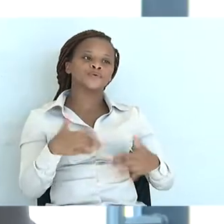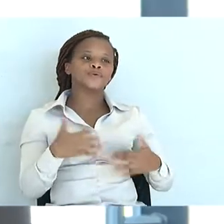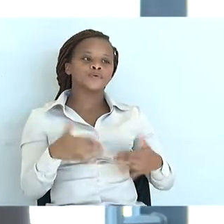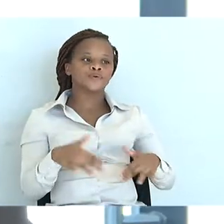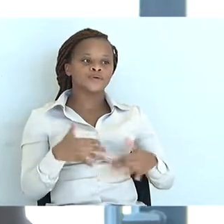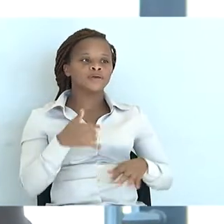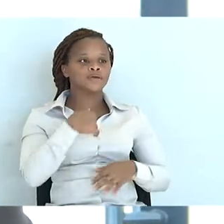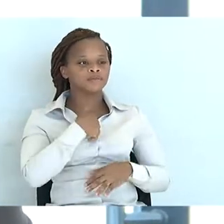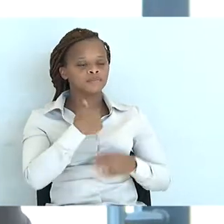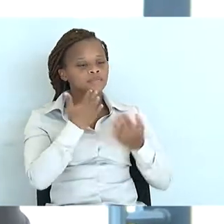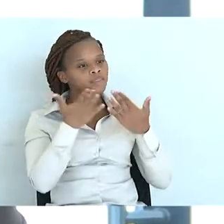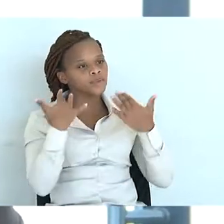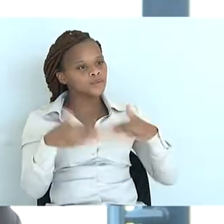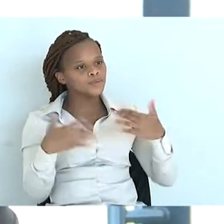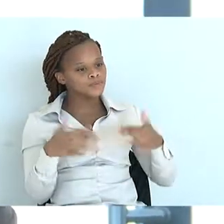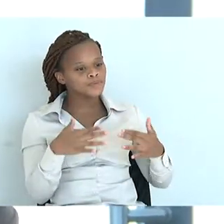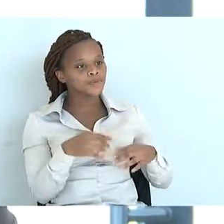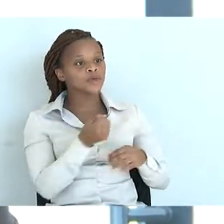ukuthi baziphilise.